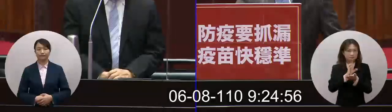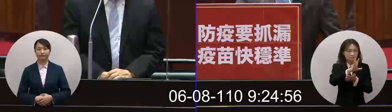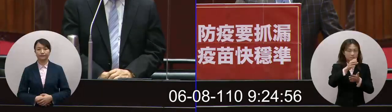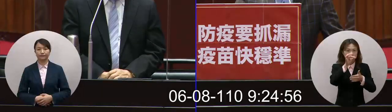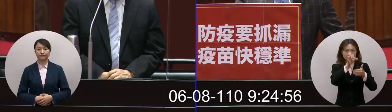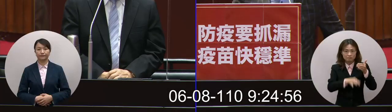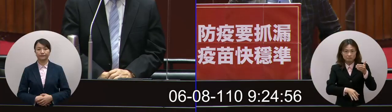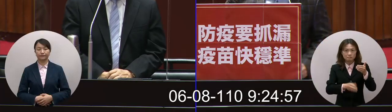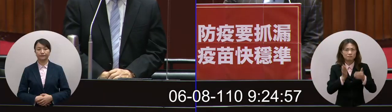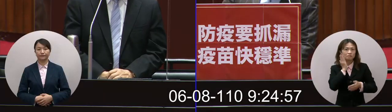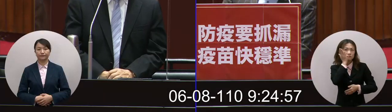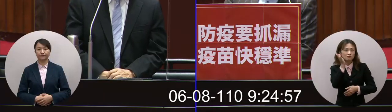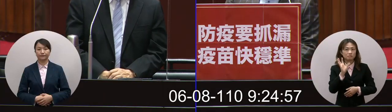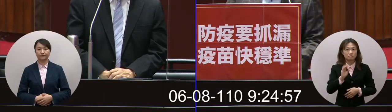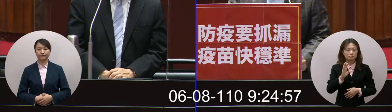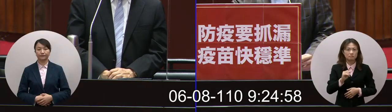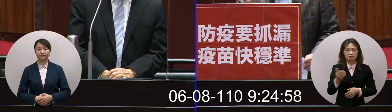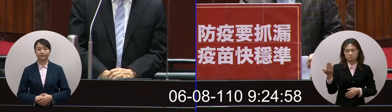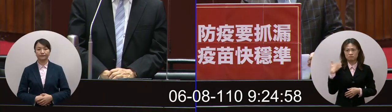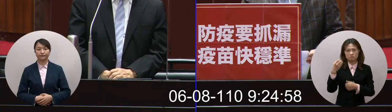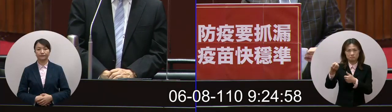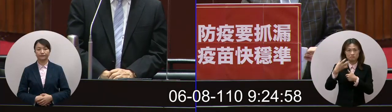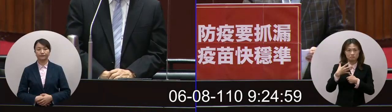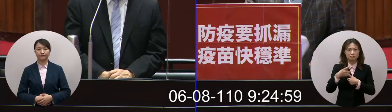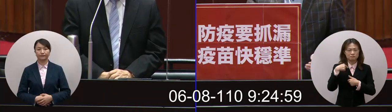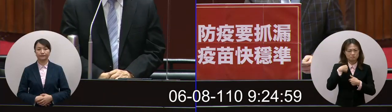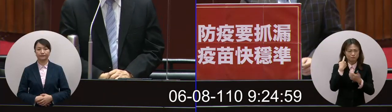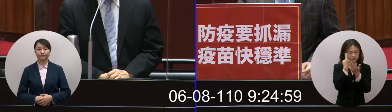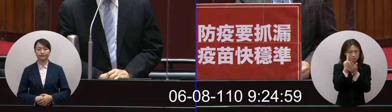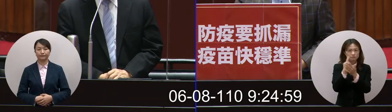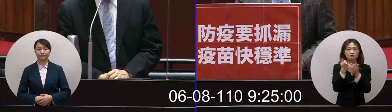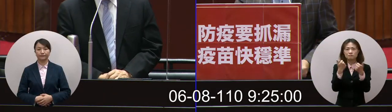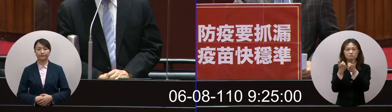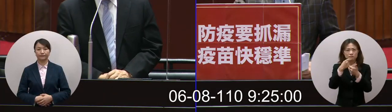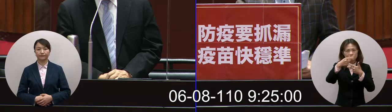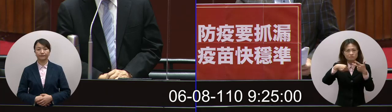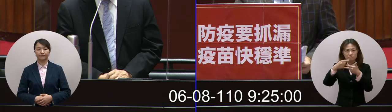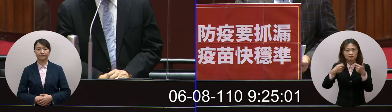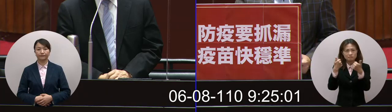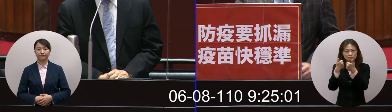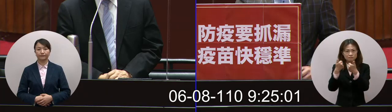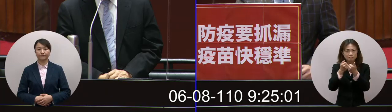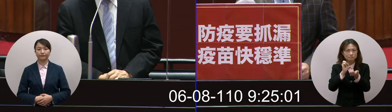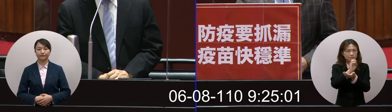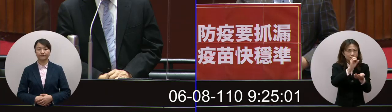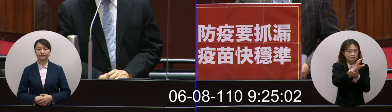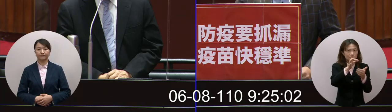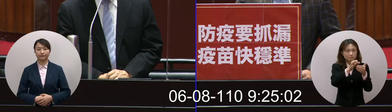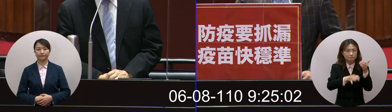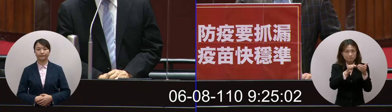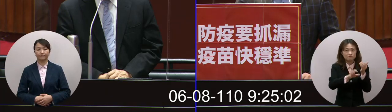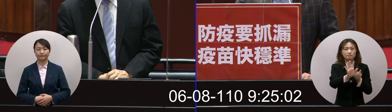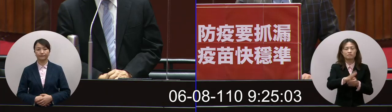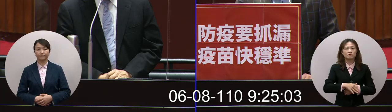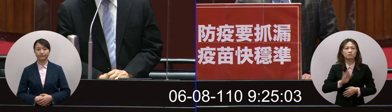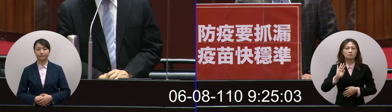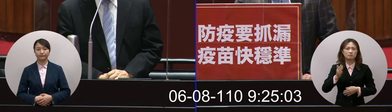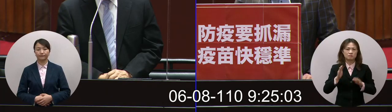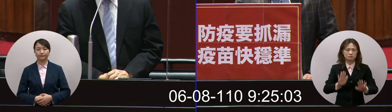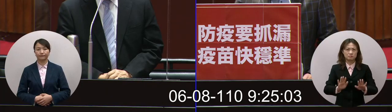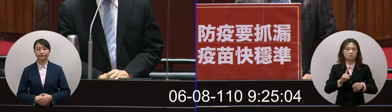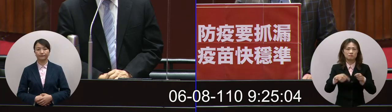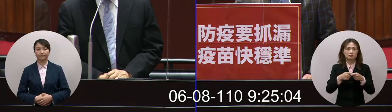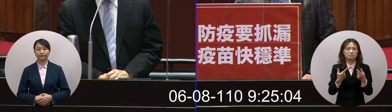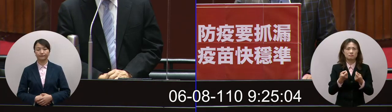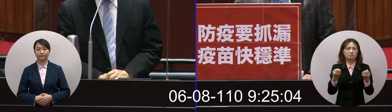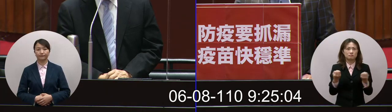顺无？那迄个时阵的回答是讲，哦，俺逐天开会啦，吼，逐礼拜拢有固定安怎通报，是安那今仔日阁会发生这种代志？